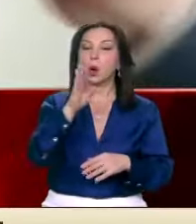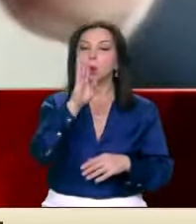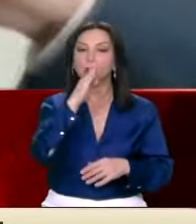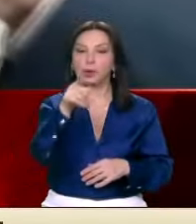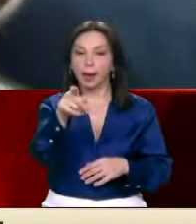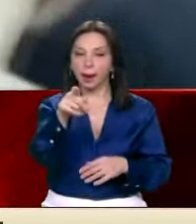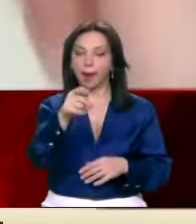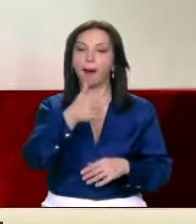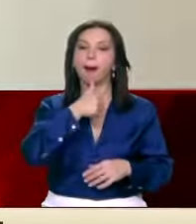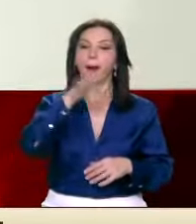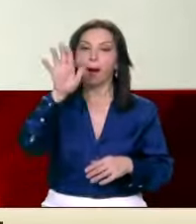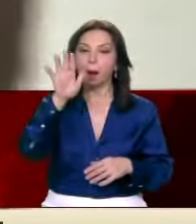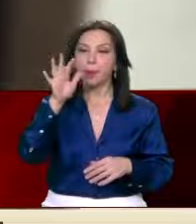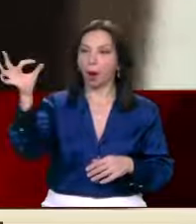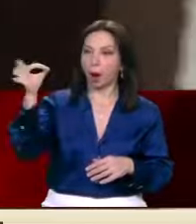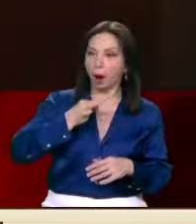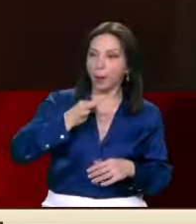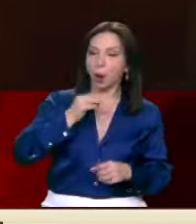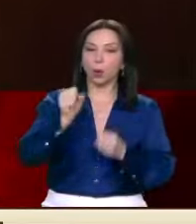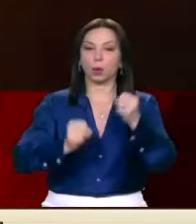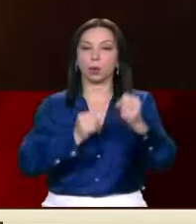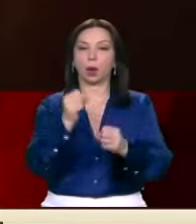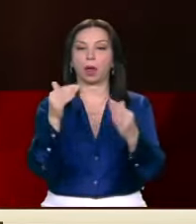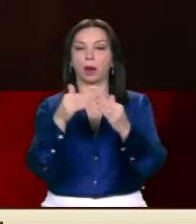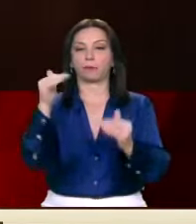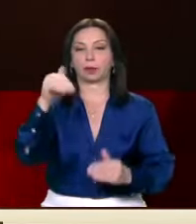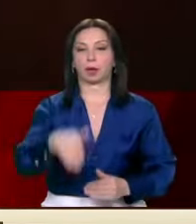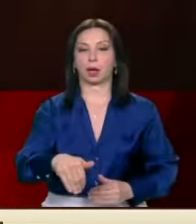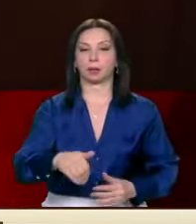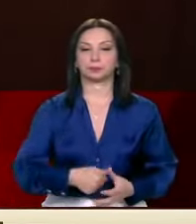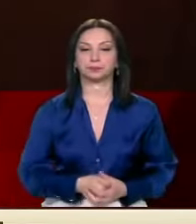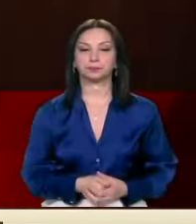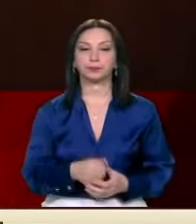Yok, kimse yok maalesef, kimse yok. Annemi ya da